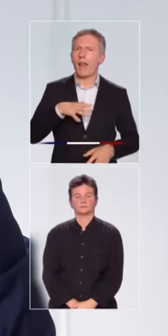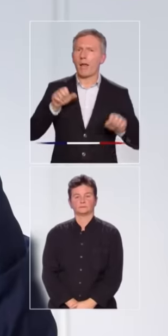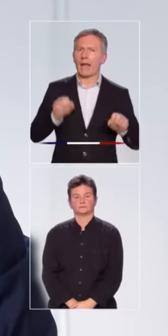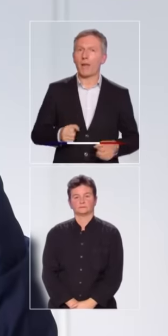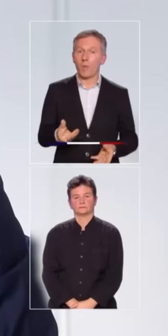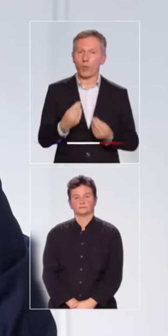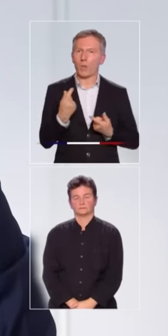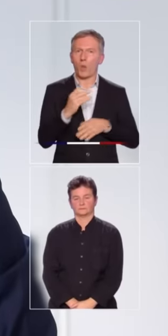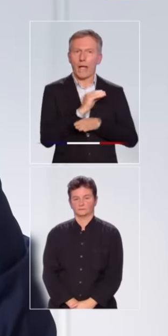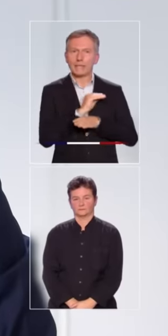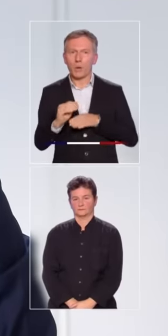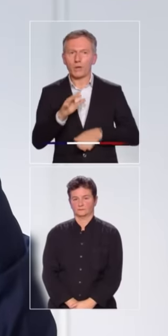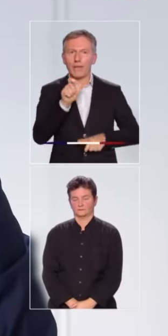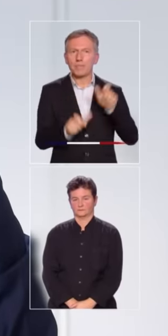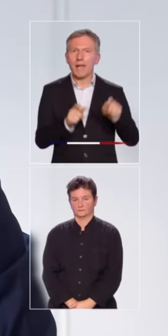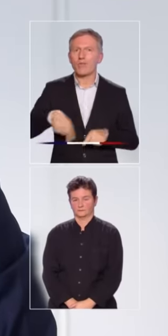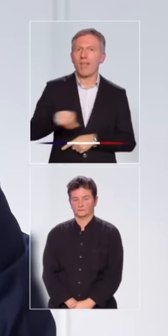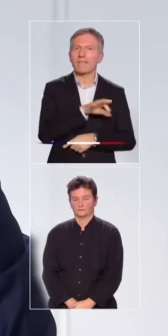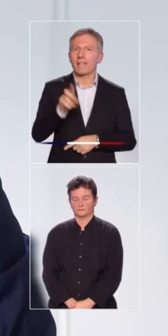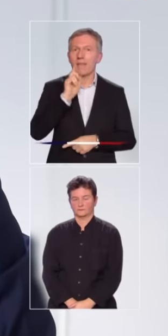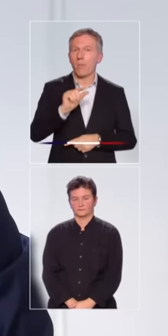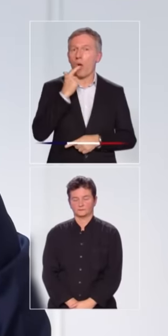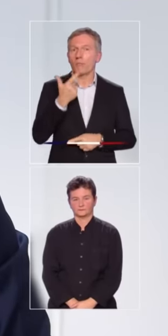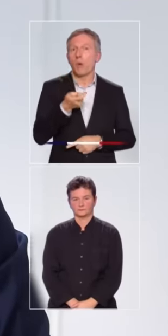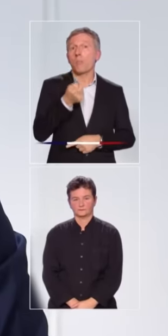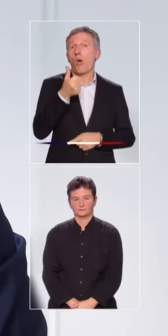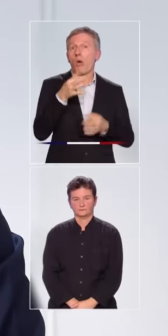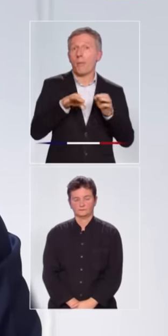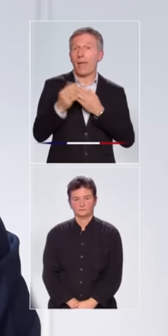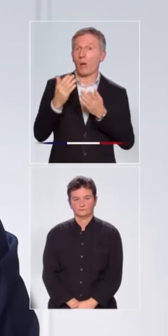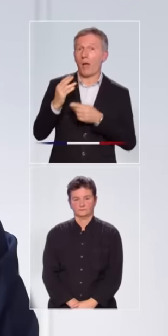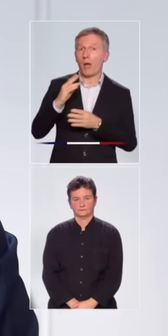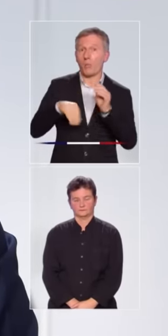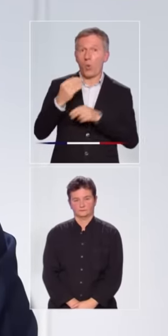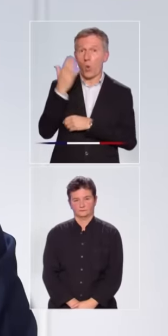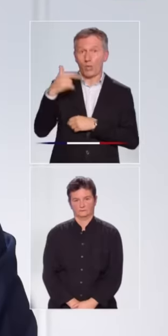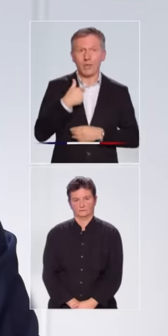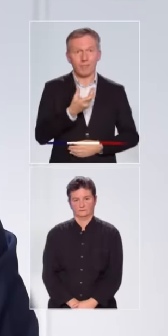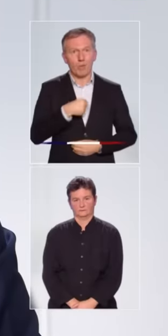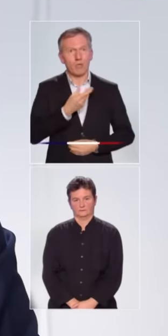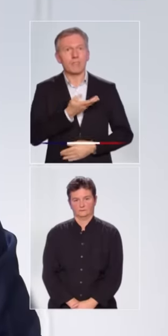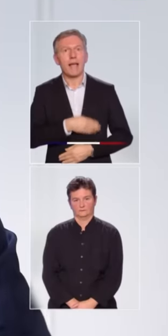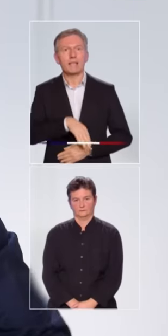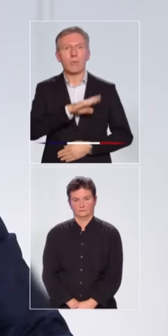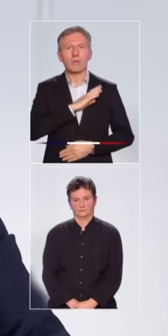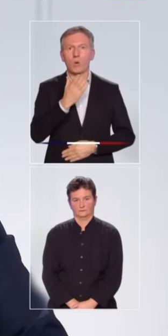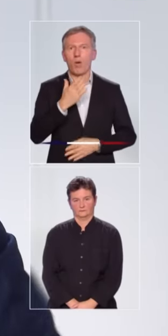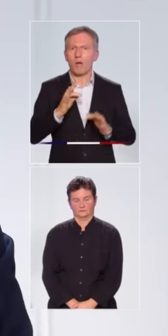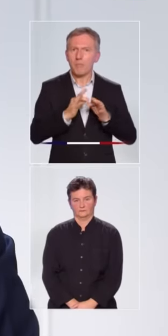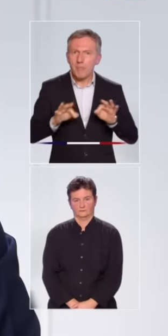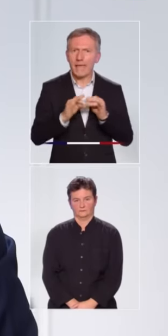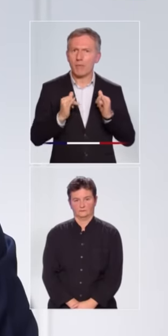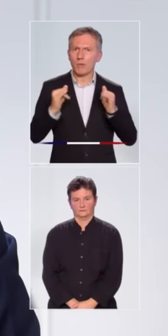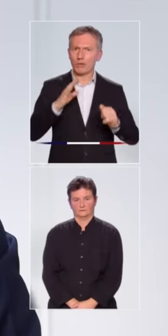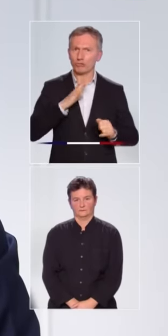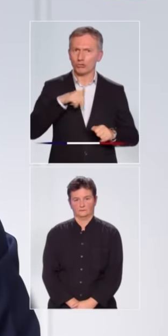sécurité aux Françaises et aux Français, qu'ont peu de pays dans le monde. Ça nous donne une responsabilité, celle d'être une puissance dotée de cette